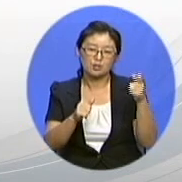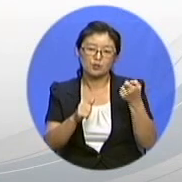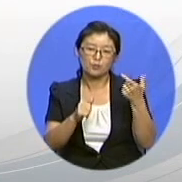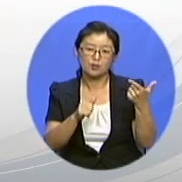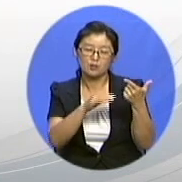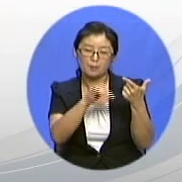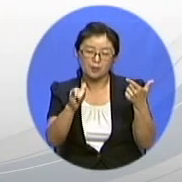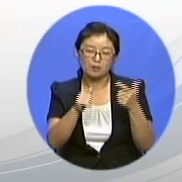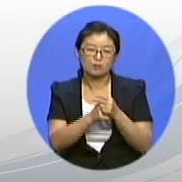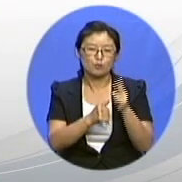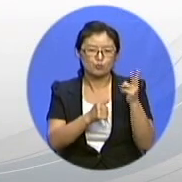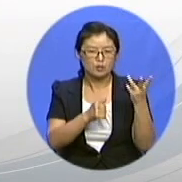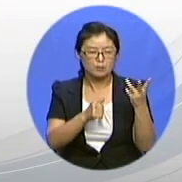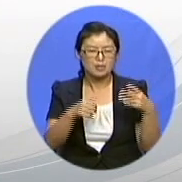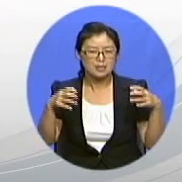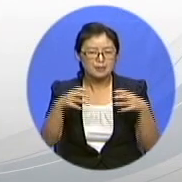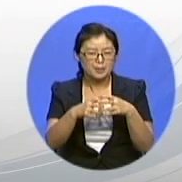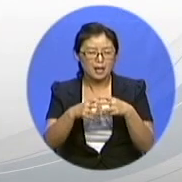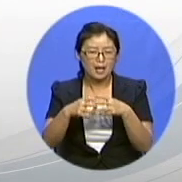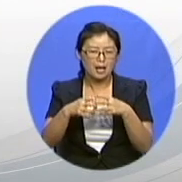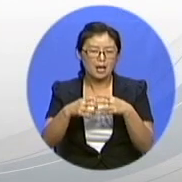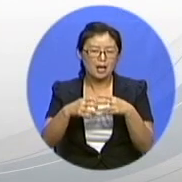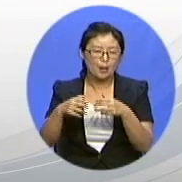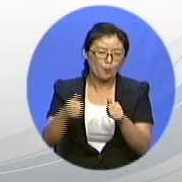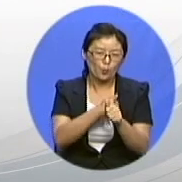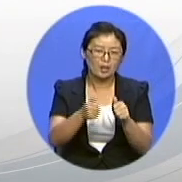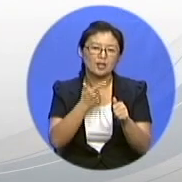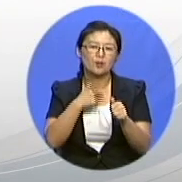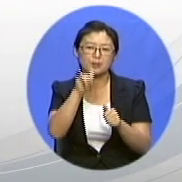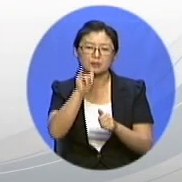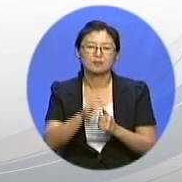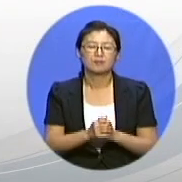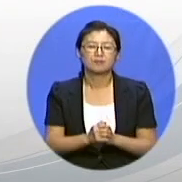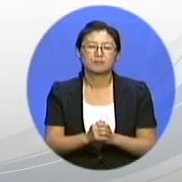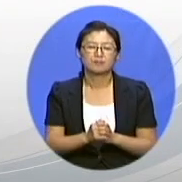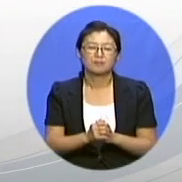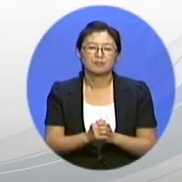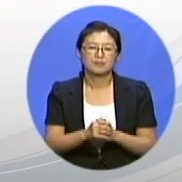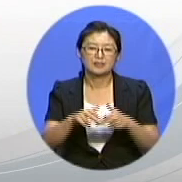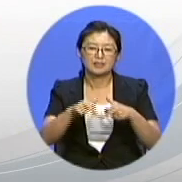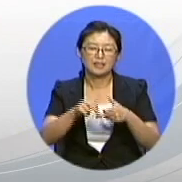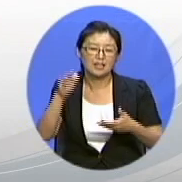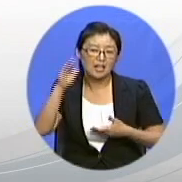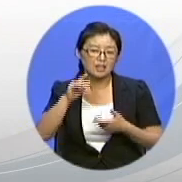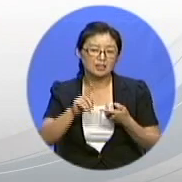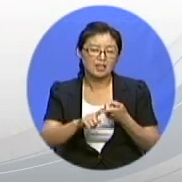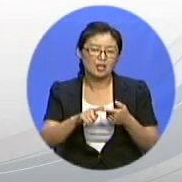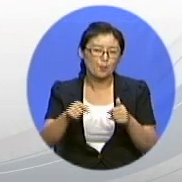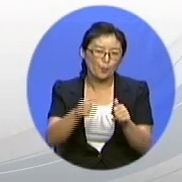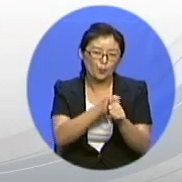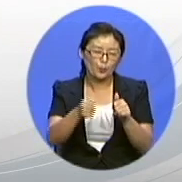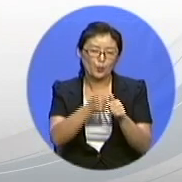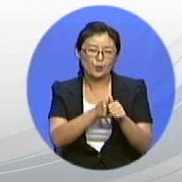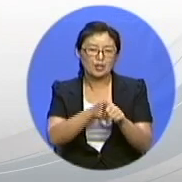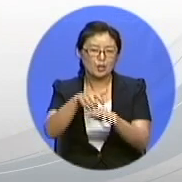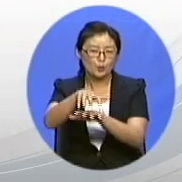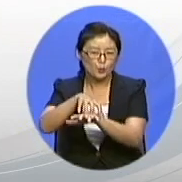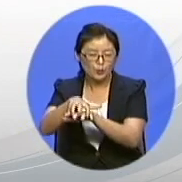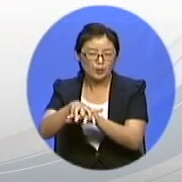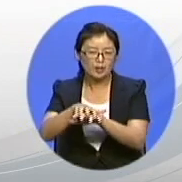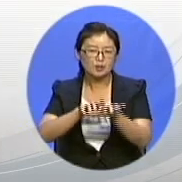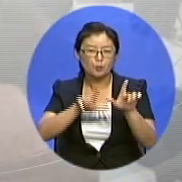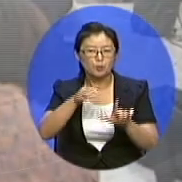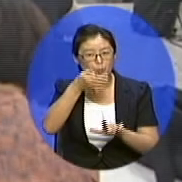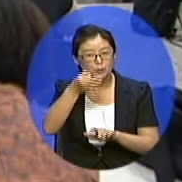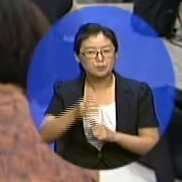학생은 2, 3명으로부터 집단폭력을 당한 것으로 확인됐습니다. 장애학생에 대한 학교폭력이 상당히 조직화됐음을